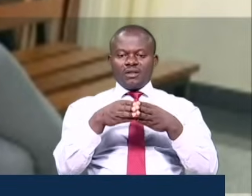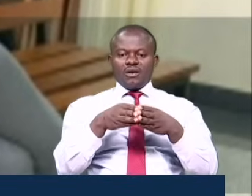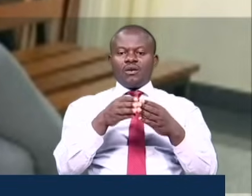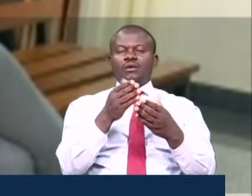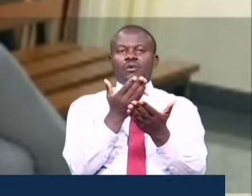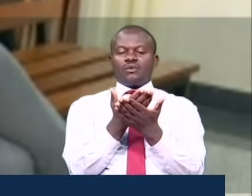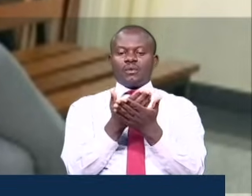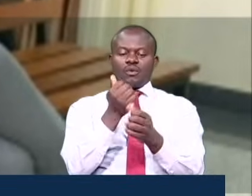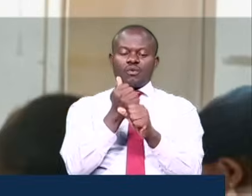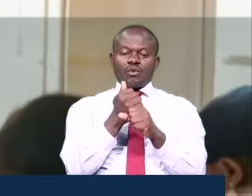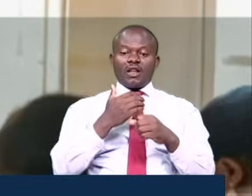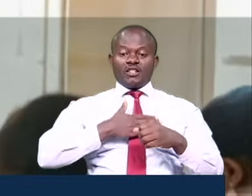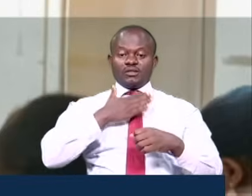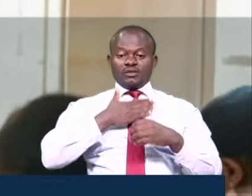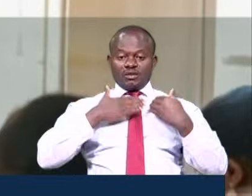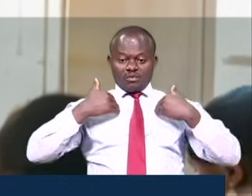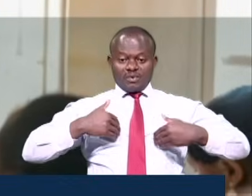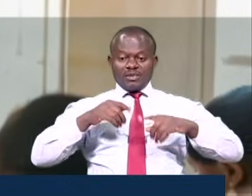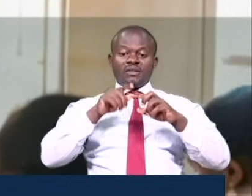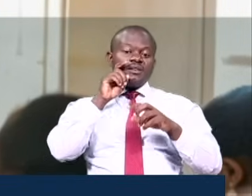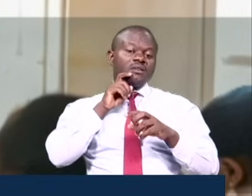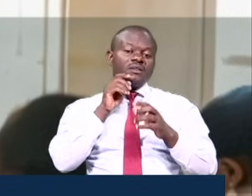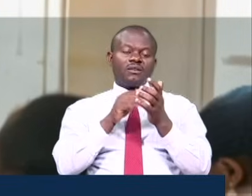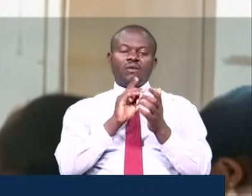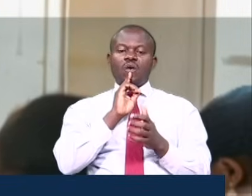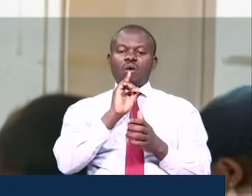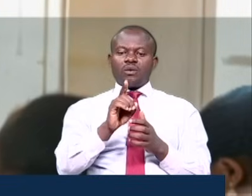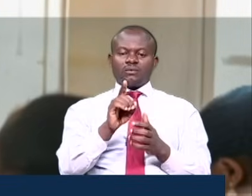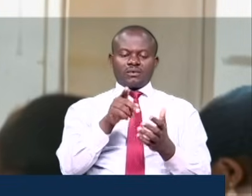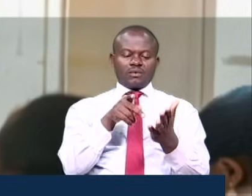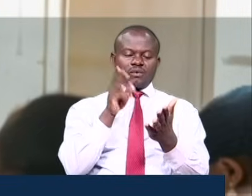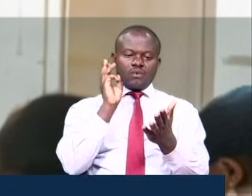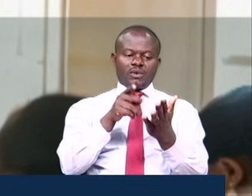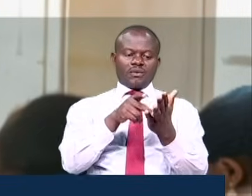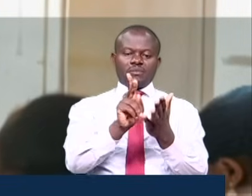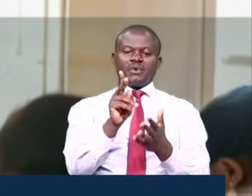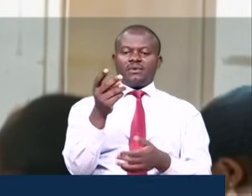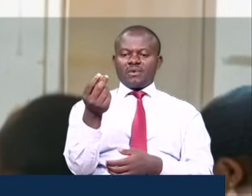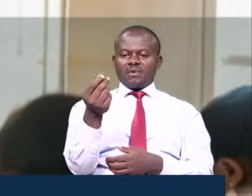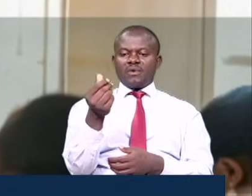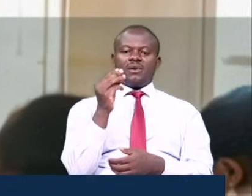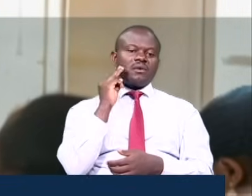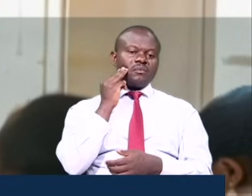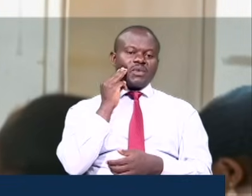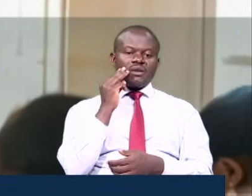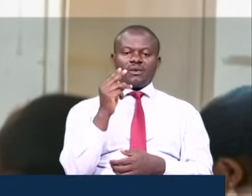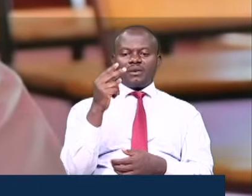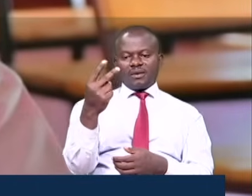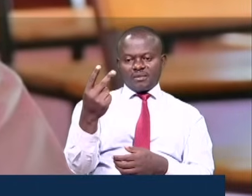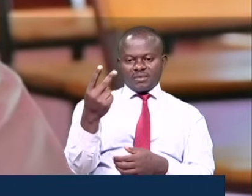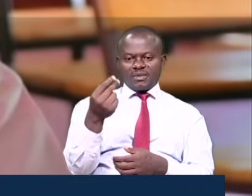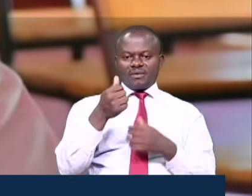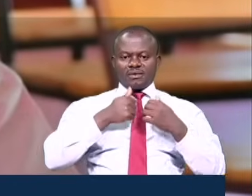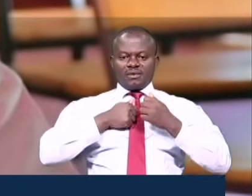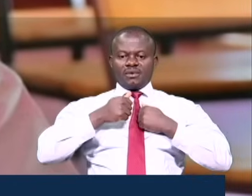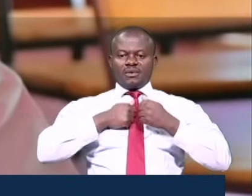ishimisha mubiri rishingiye ku gitsina binategeka ko azishyura ihazabu y'amafaranga agera kuri miliyoni 2